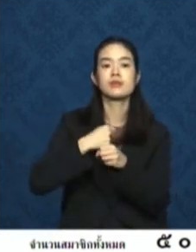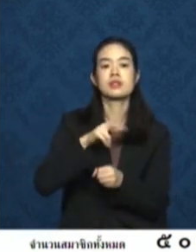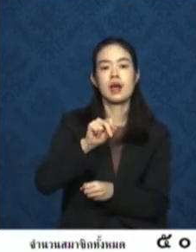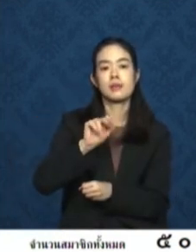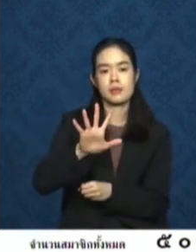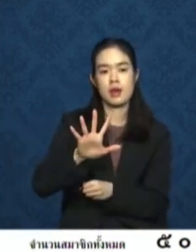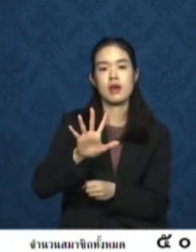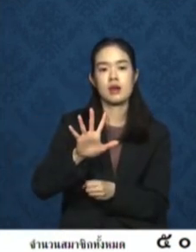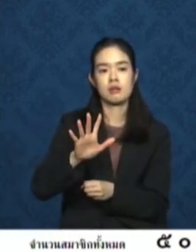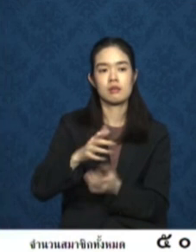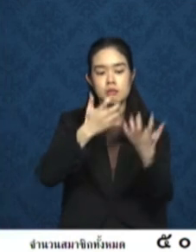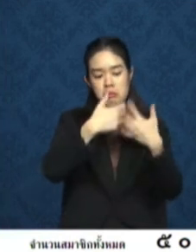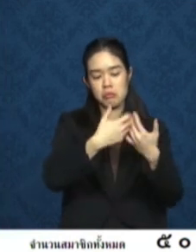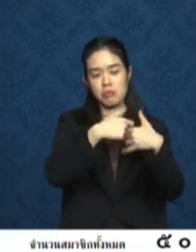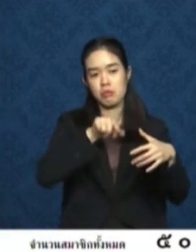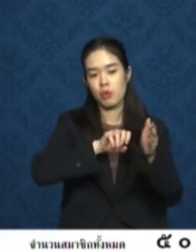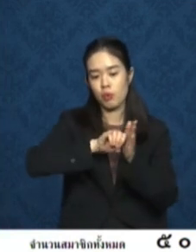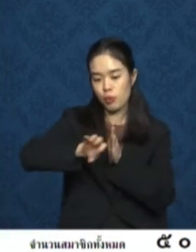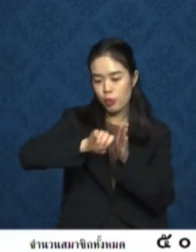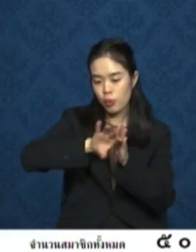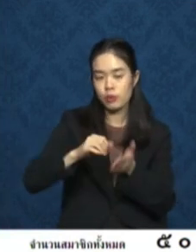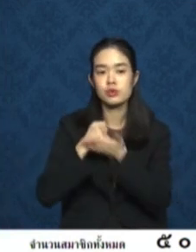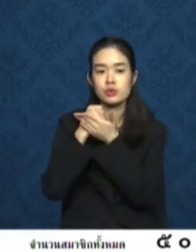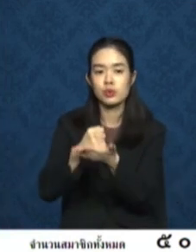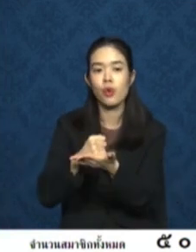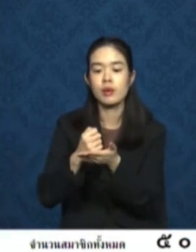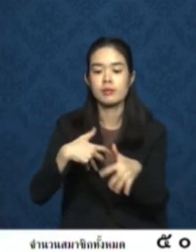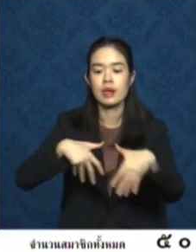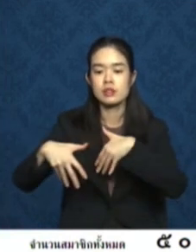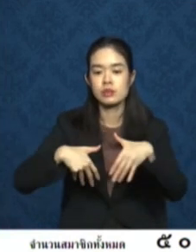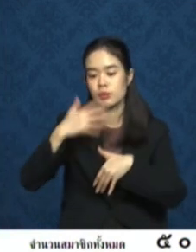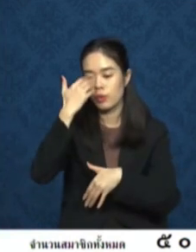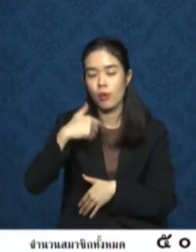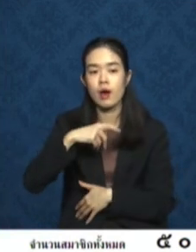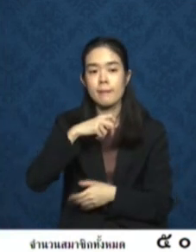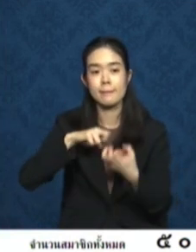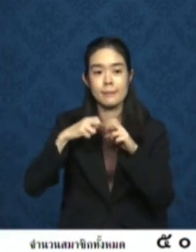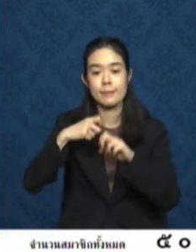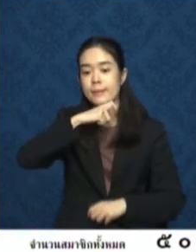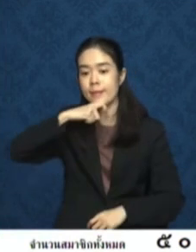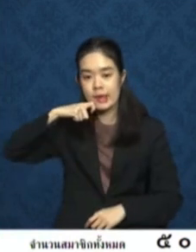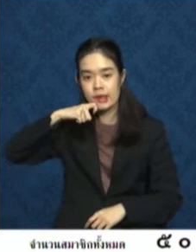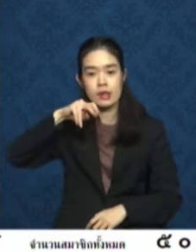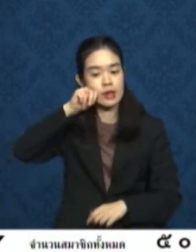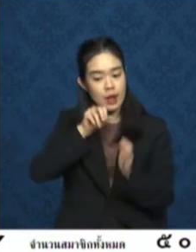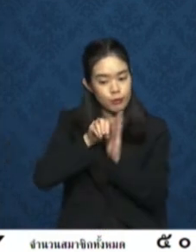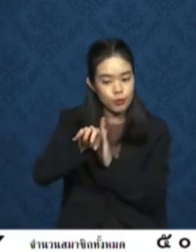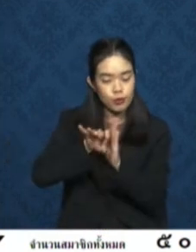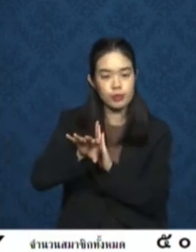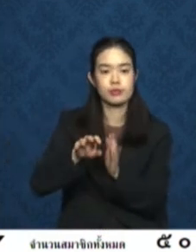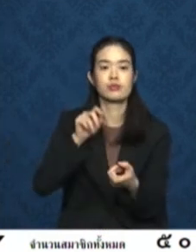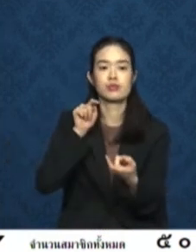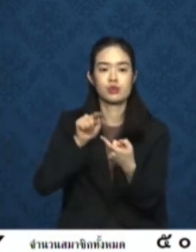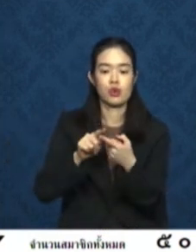เป็โครงการสบน้ำขนาดใหญ่เพื่ช่วยเหลือประชาจวนิช่งรืดูแรงโดยประชาชุนรพกธบ อยู่ในสองพ้นที่คือตำ